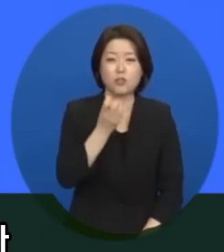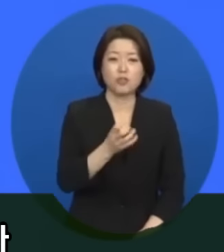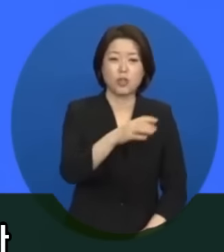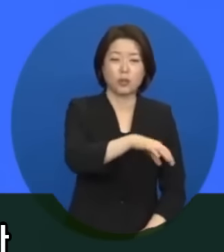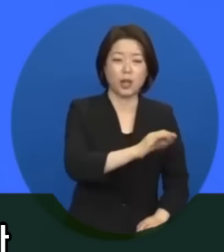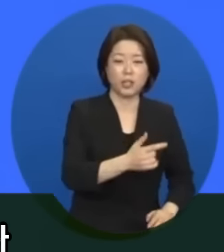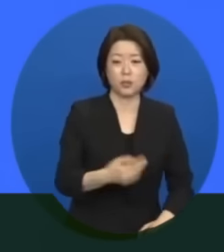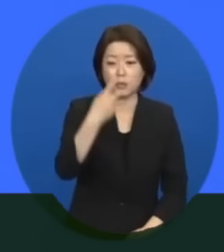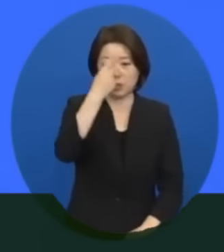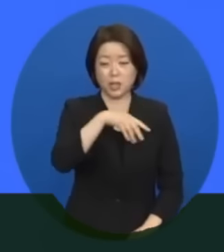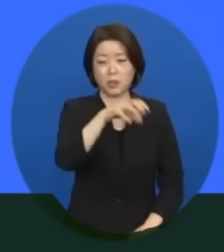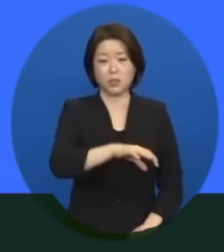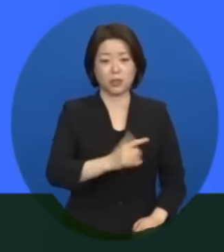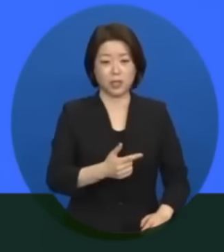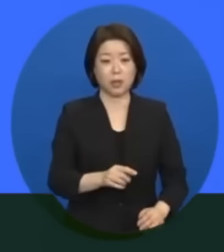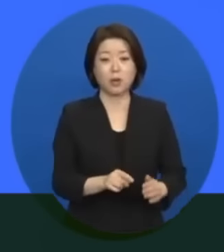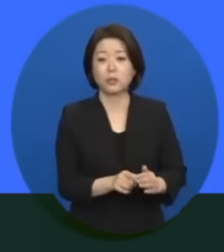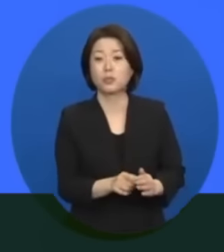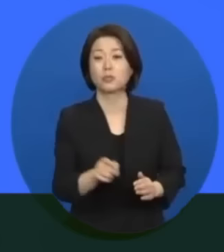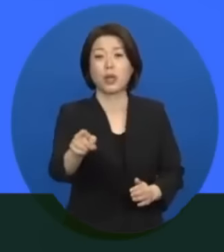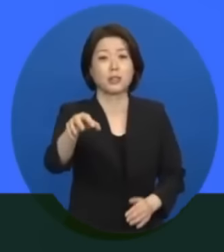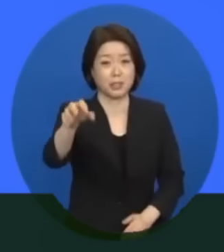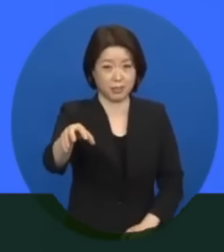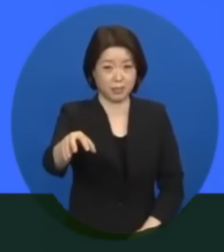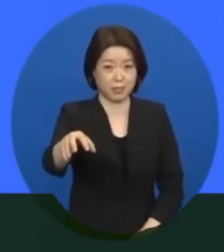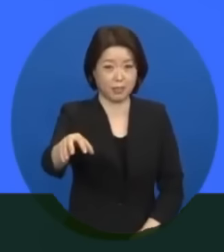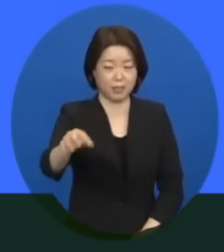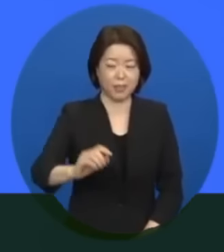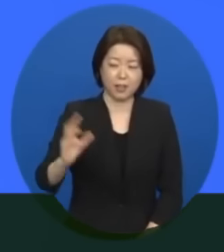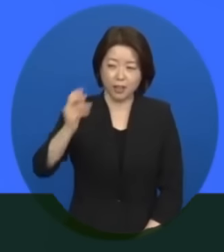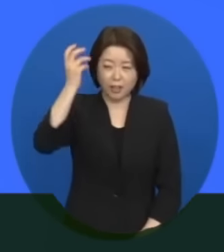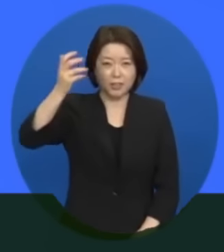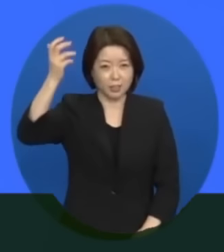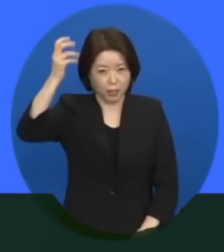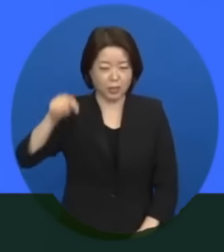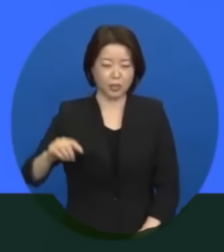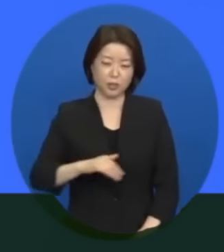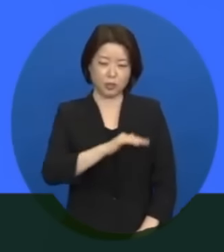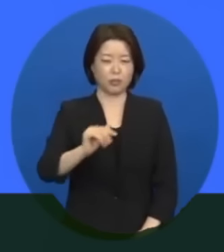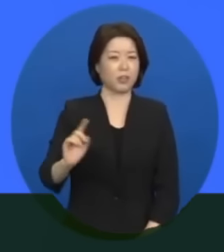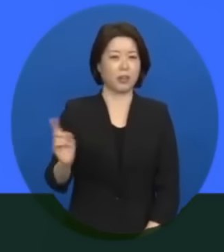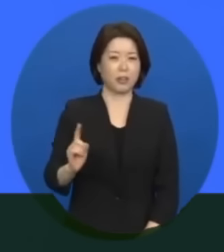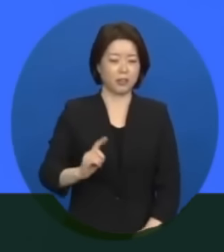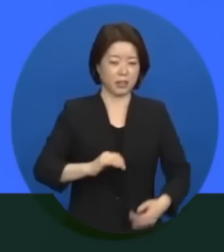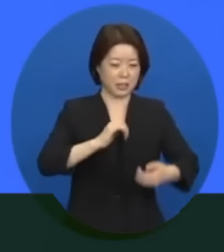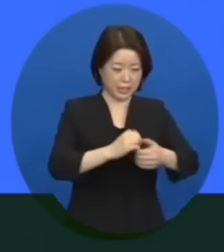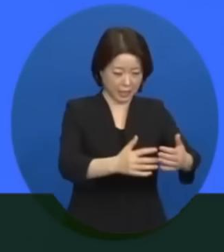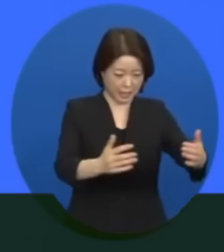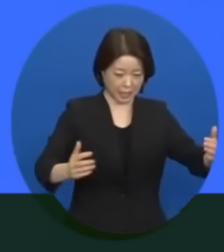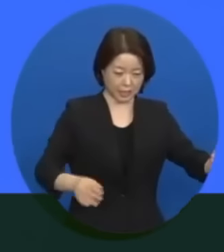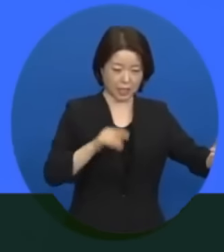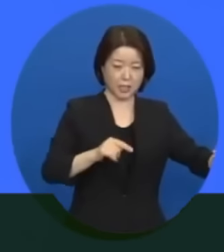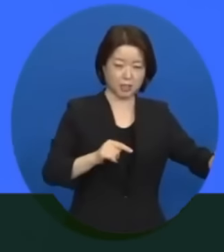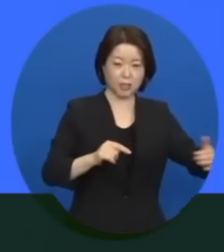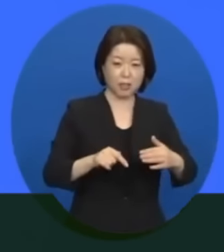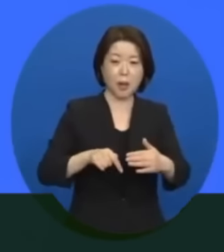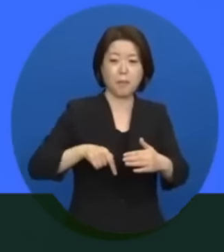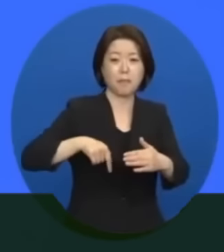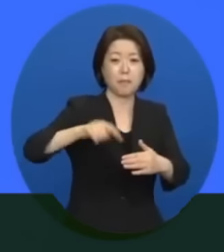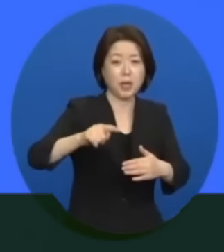사마리아지도 아닙니다 그 바깥 지방입니다이 성령 계속해서 우리의 어떤 그 제한되었던 영역을 뛰어